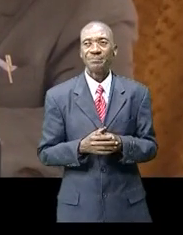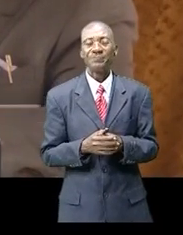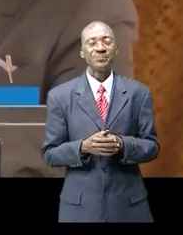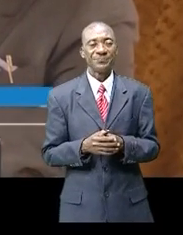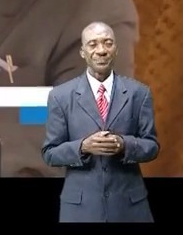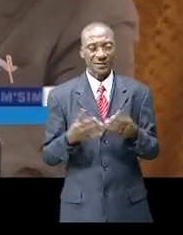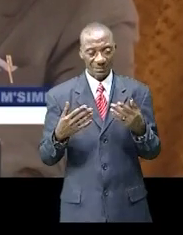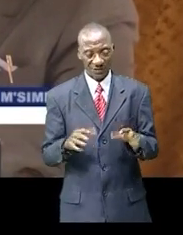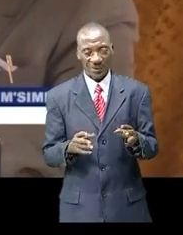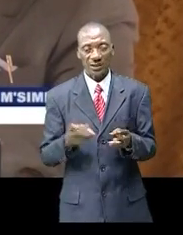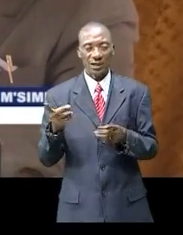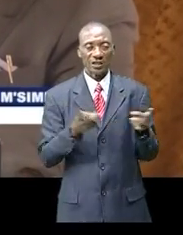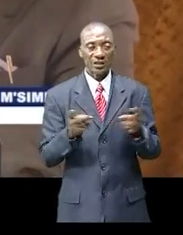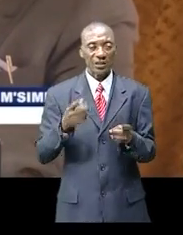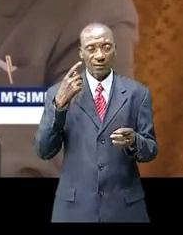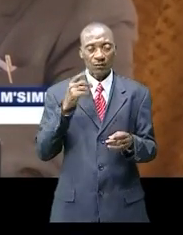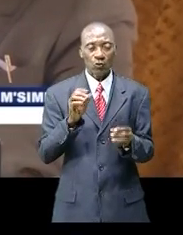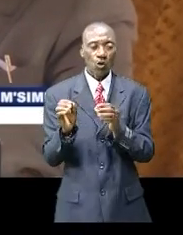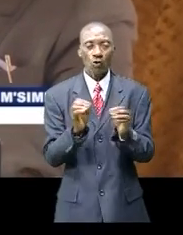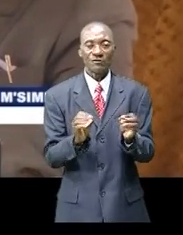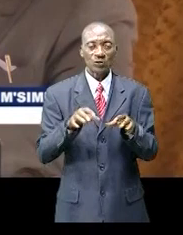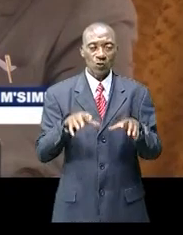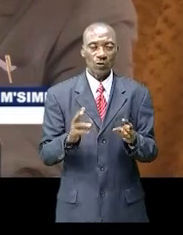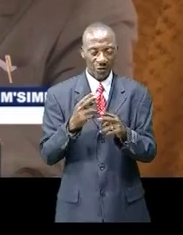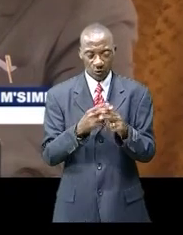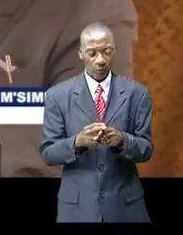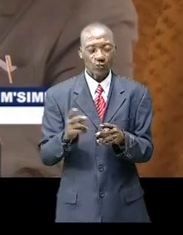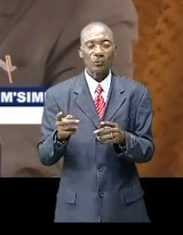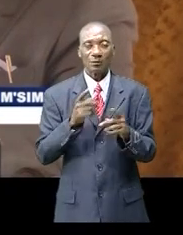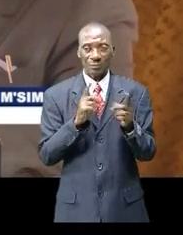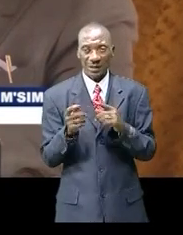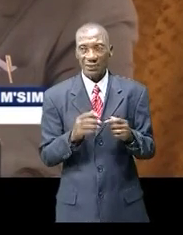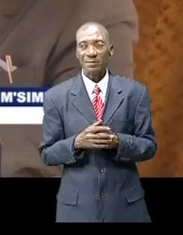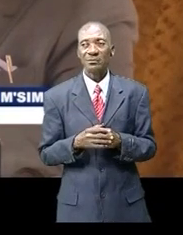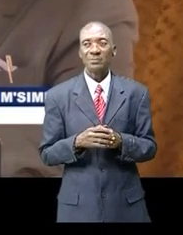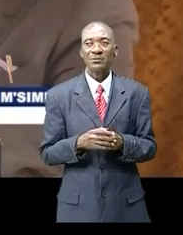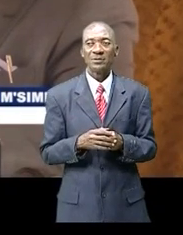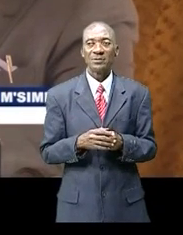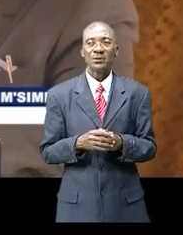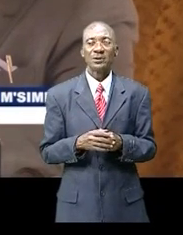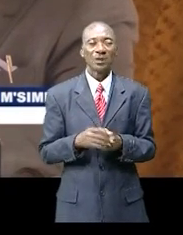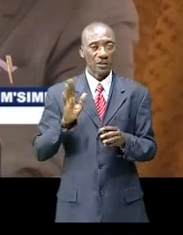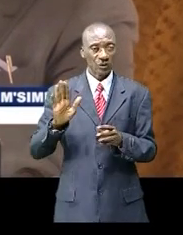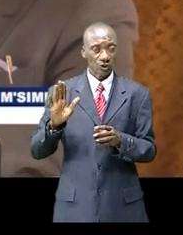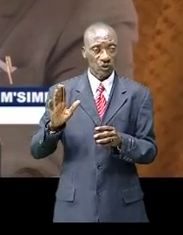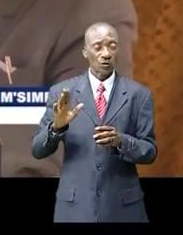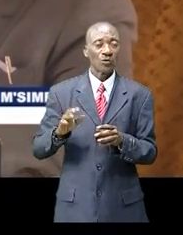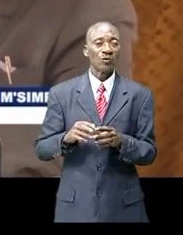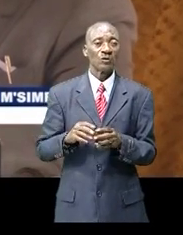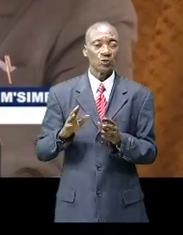contrôle reste déterminé à œuvrer constamment pour accomplir sa mission légale d'évaluateur de la conformité